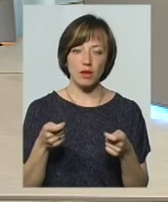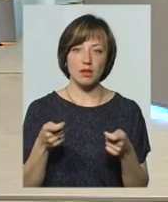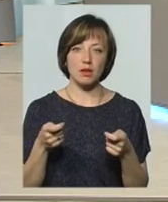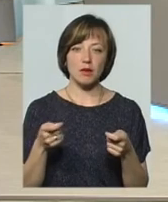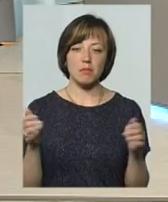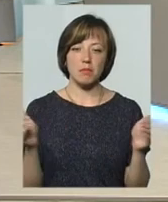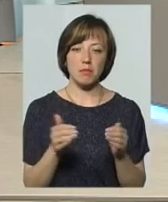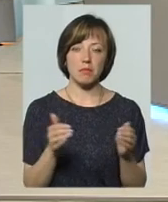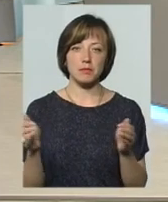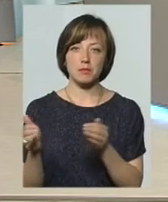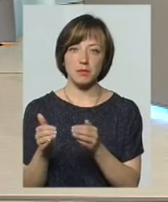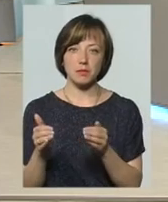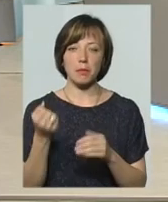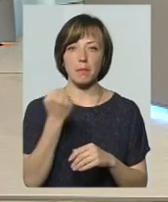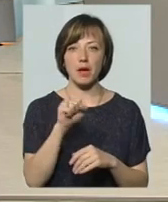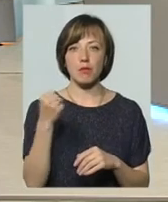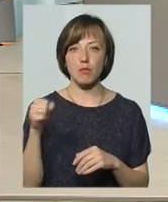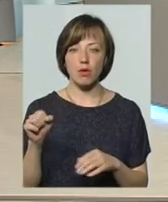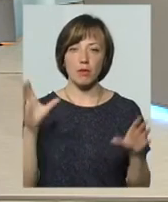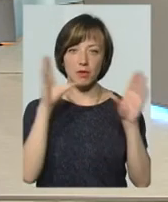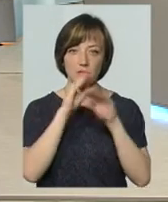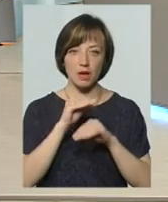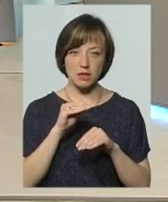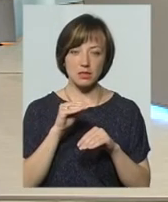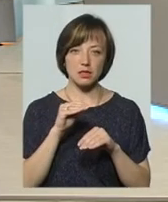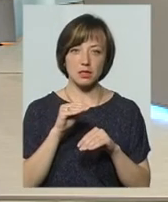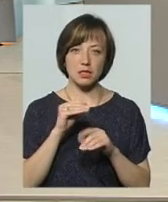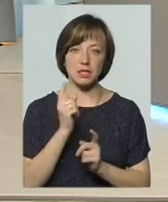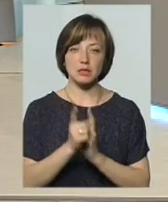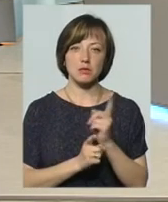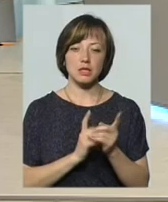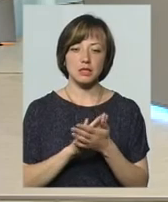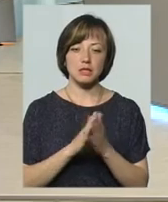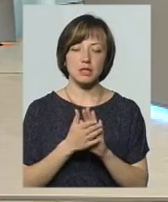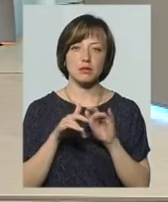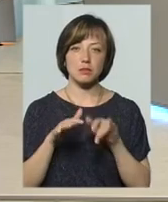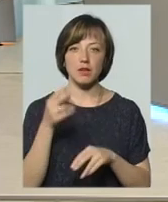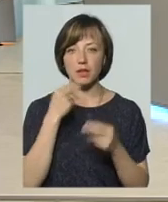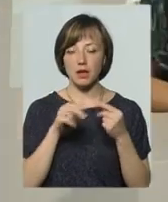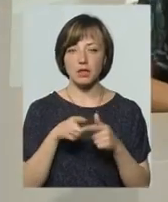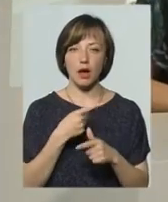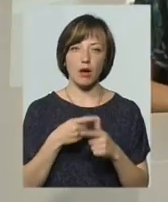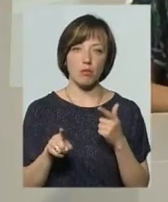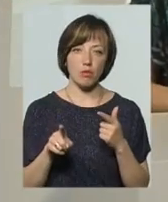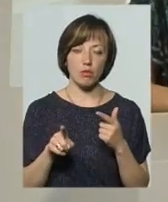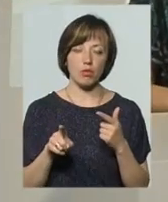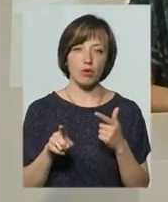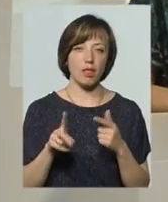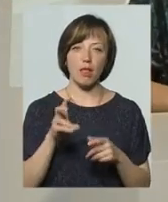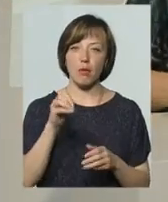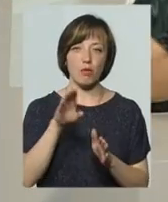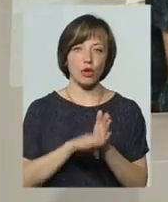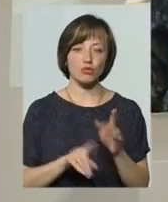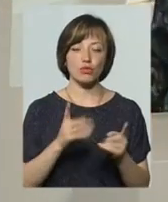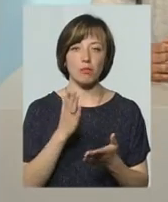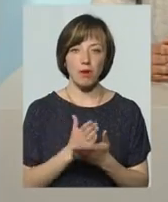невеличкими локальними перемогами вдасться змінити стан справ на краще або принаймні не погіршувати